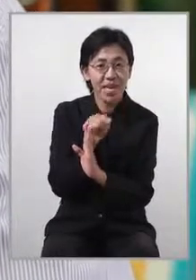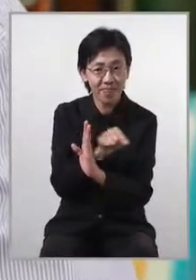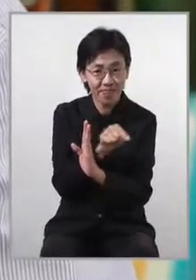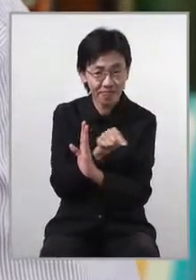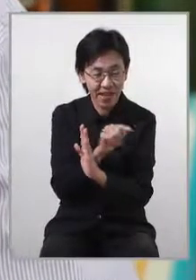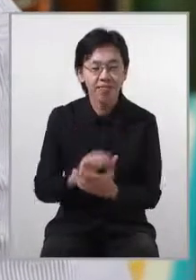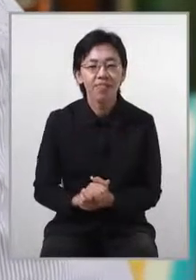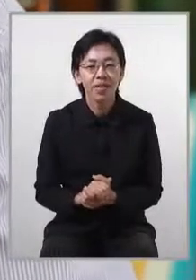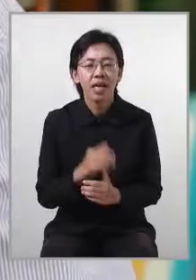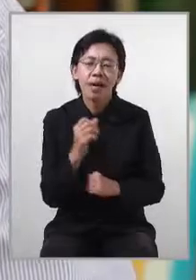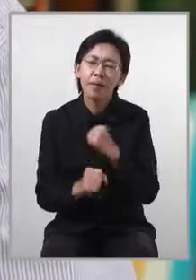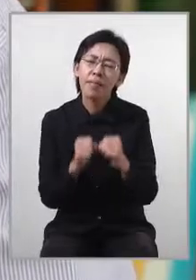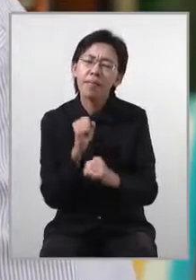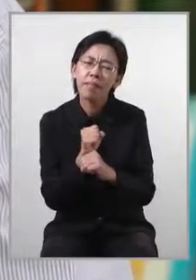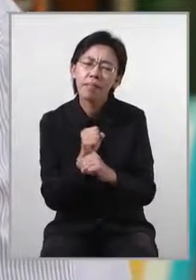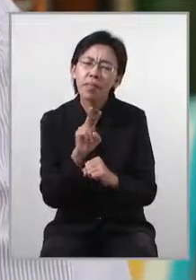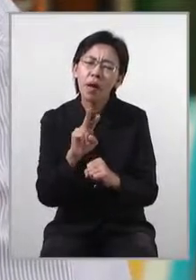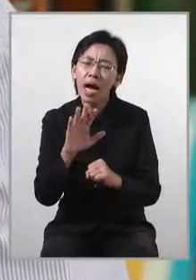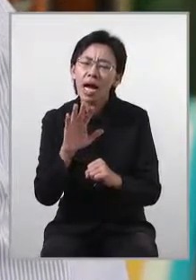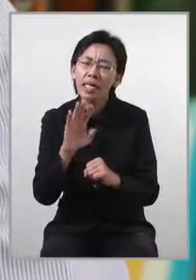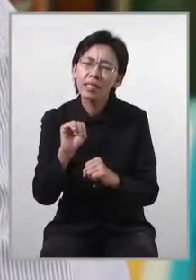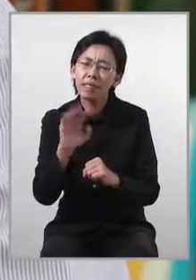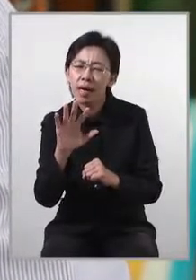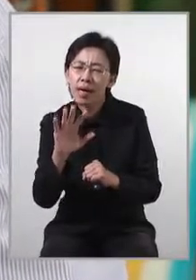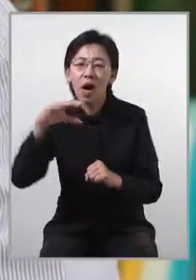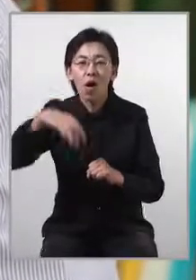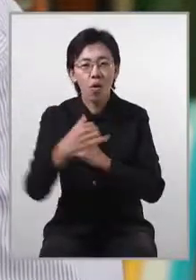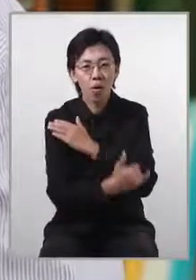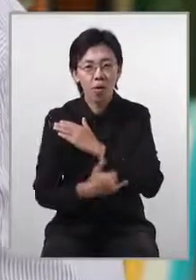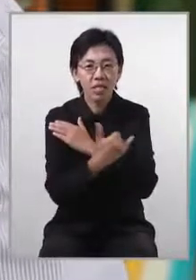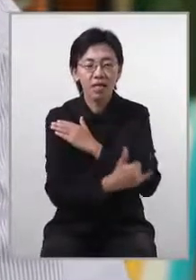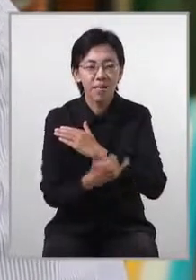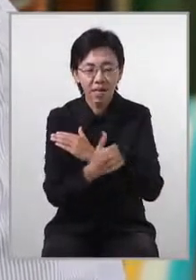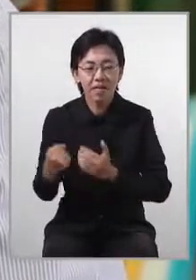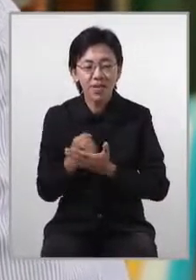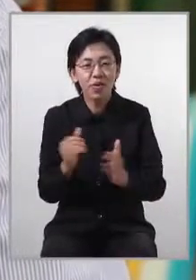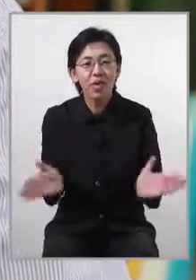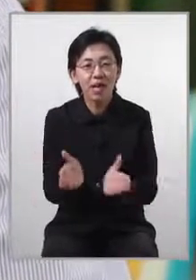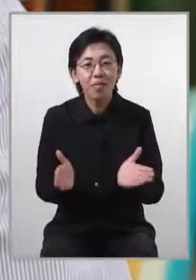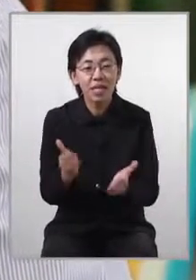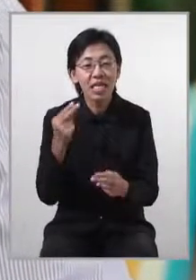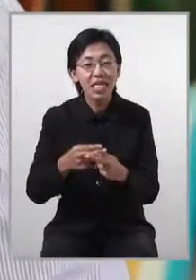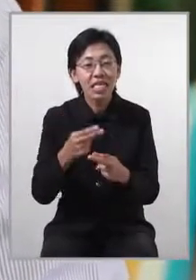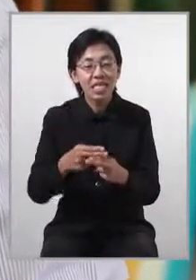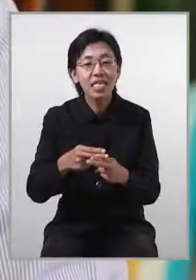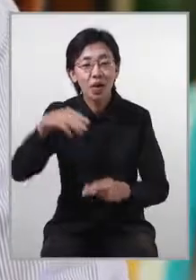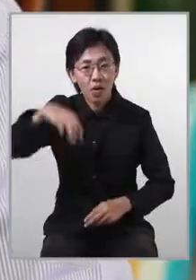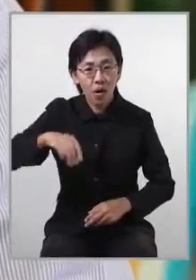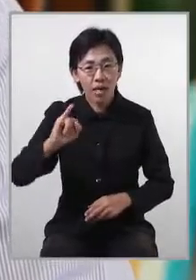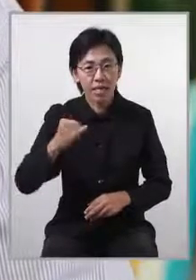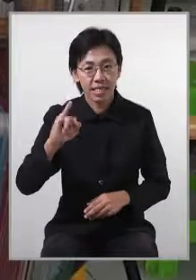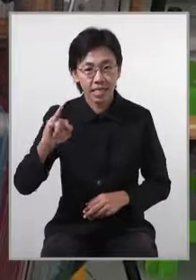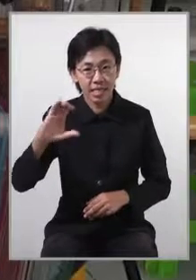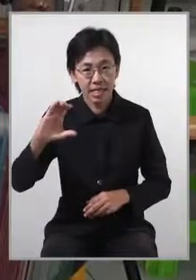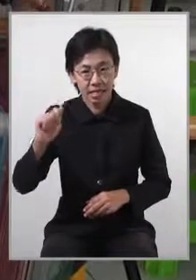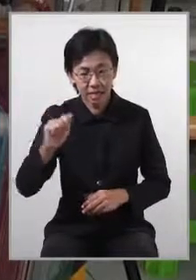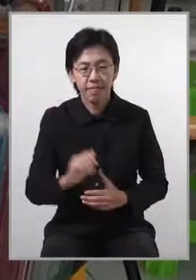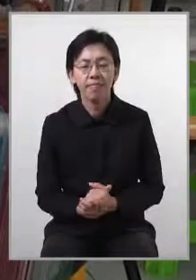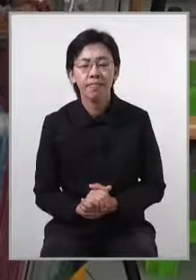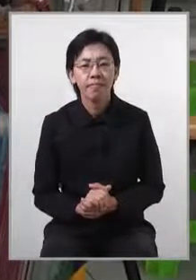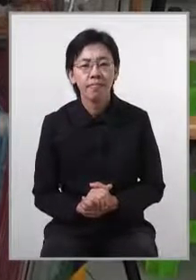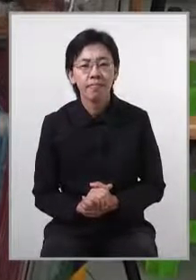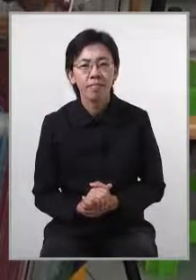มาณ2145 ครับ ก็มีองค์กรต่างประเทศโดยการสนับสนุนของใจกล้า ครับ เริ่มมาทำอะไรครับตอนนั้น ก็เนี่ย